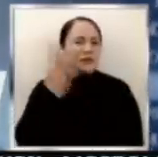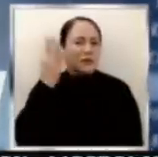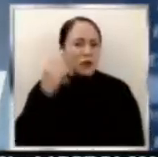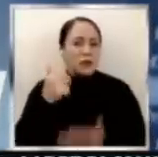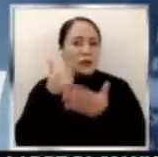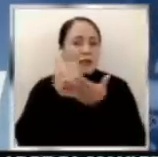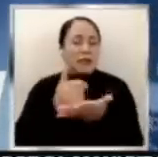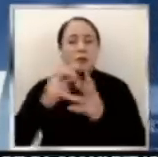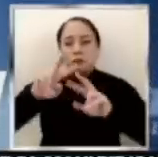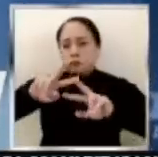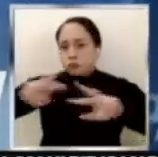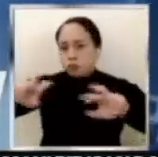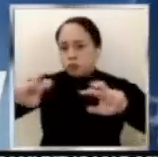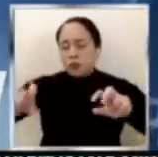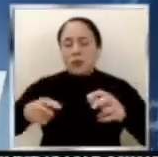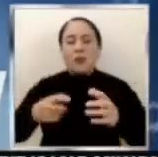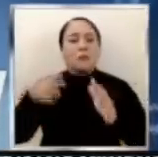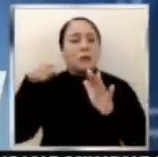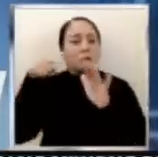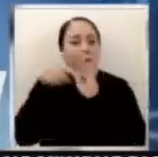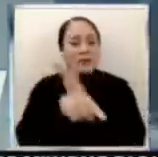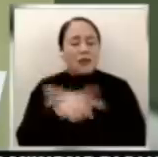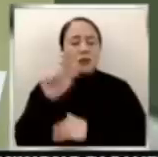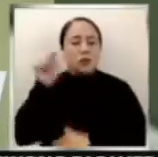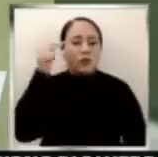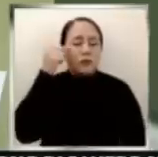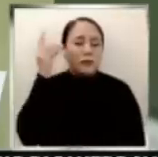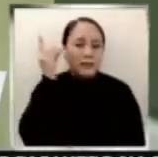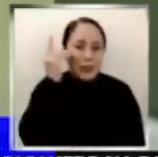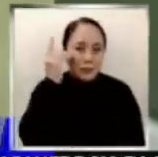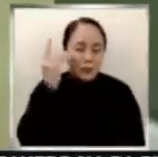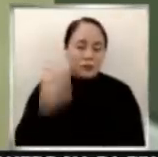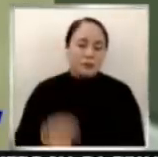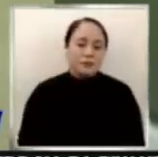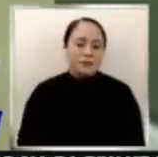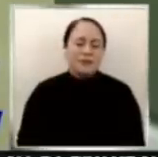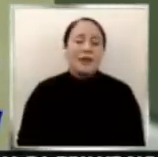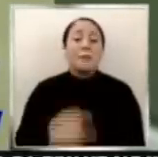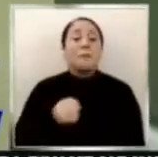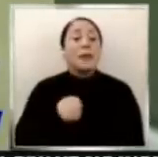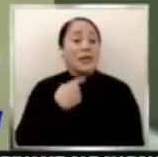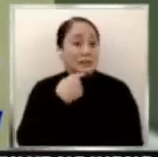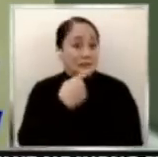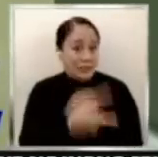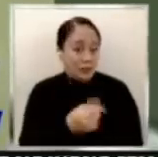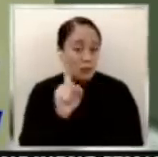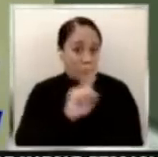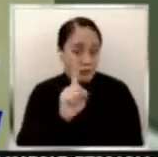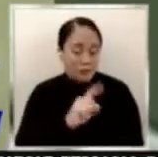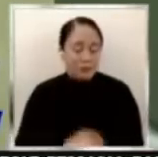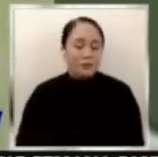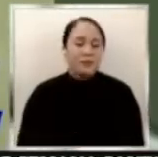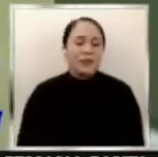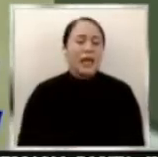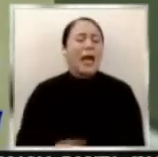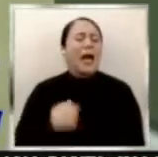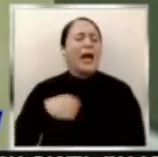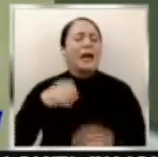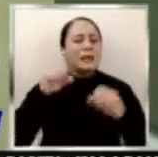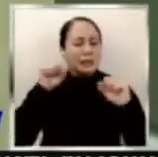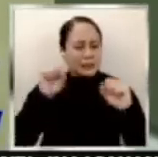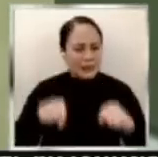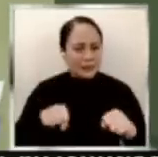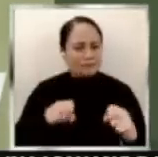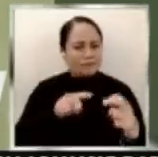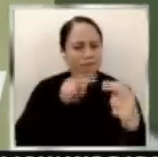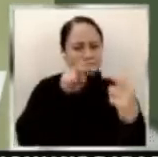investigasyon sa pagpatay kay Governor De Gamo. Ito lang masasabi ko. I can look any one of